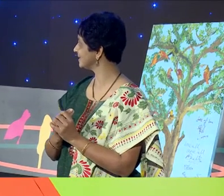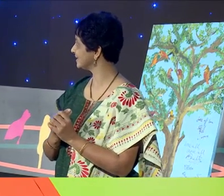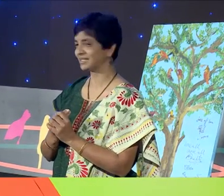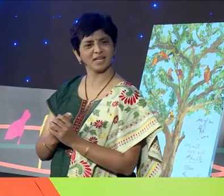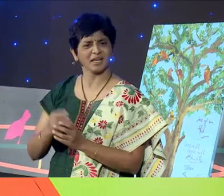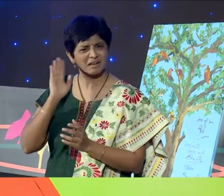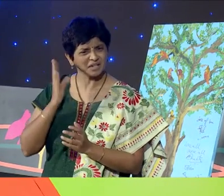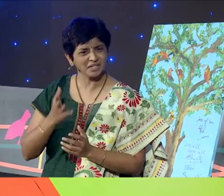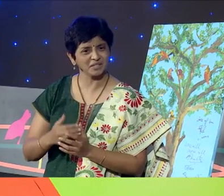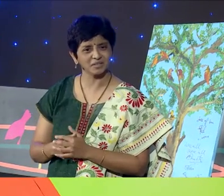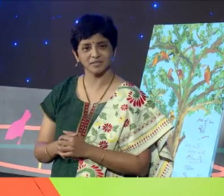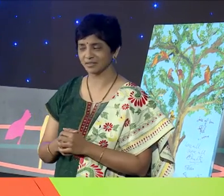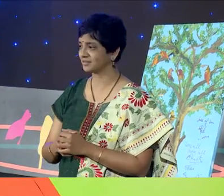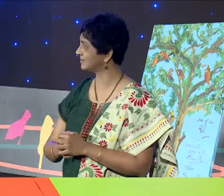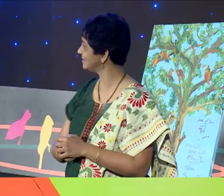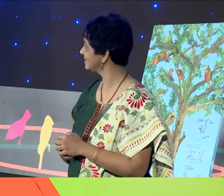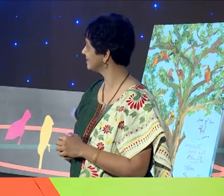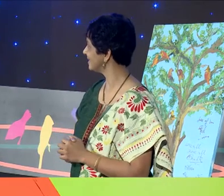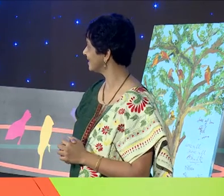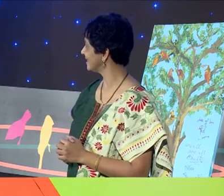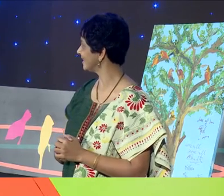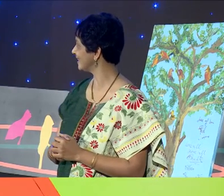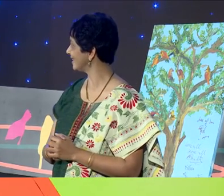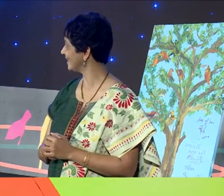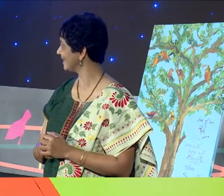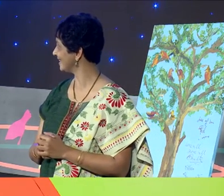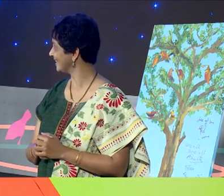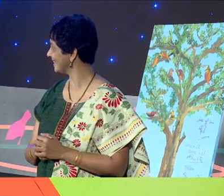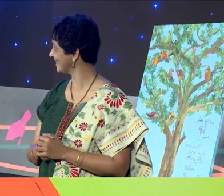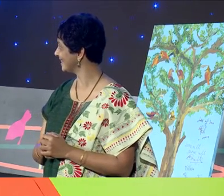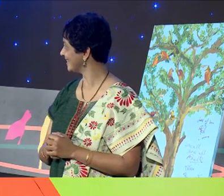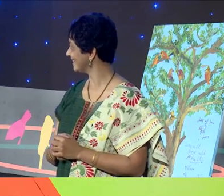नागपुर, हमने एक साइकिल टूर पूरी कर डाली, एज ऑफ 17 and a half,